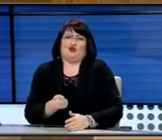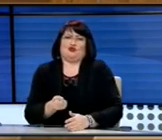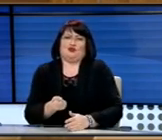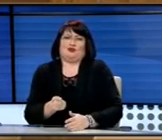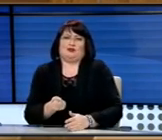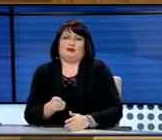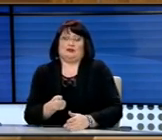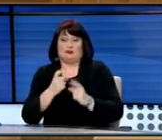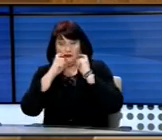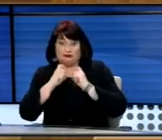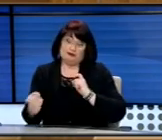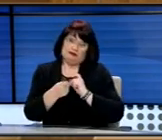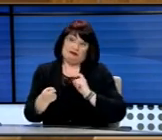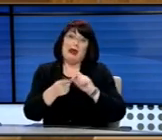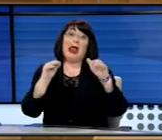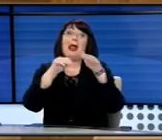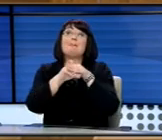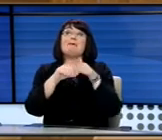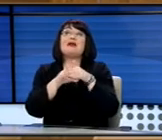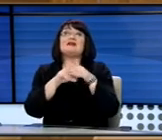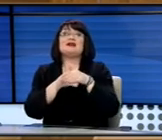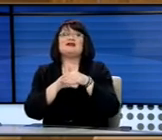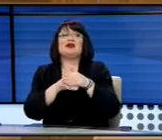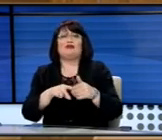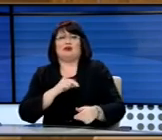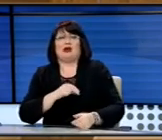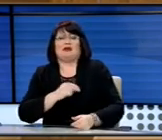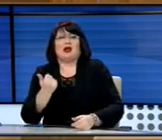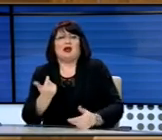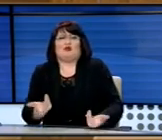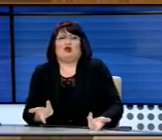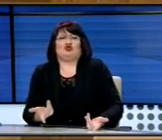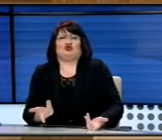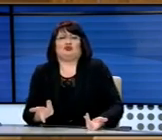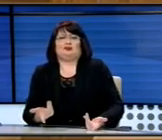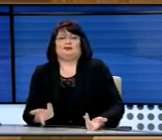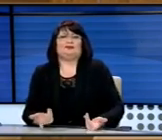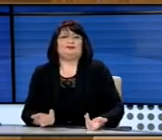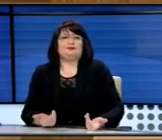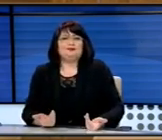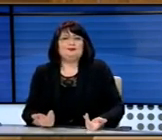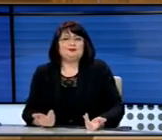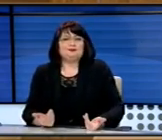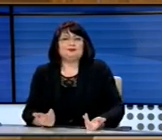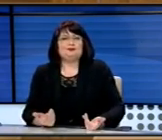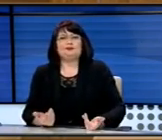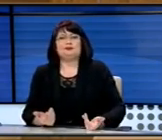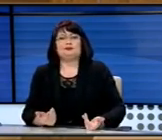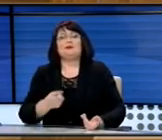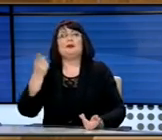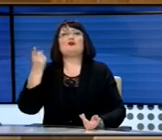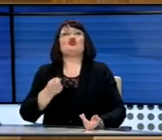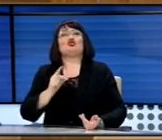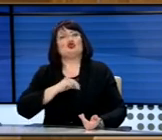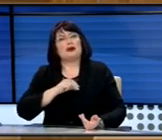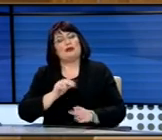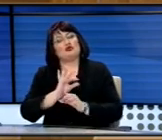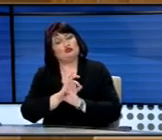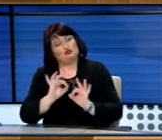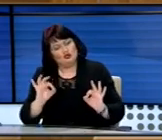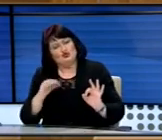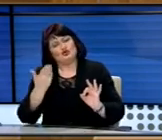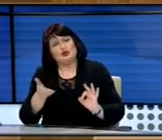μπορεί να υποχρεώσει μια επιχείρηση να επενδύσει κόντρα στην κερδοφορία της, κόντρα στο κυνήγι ενός ικανοποιητικού ποσοστού κέρδους.